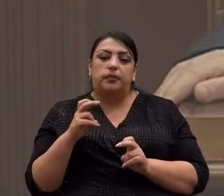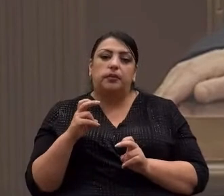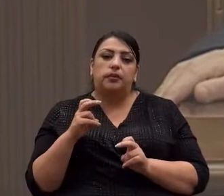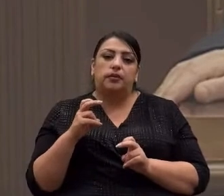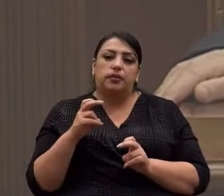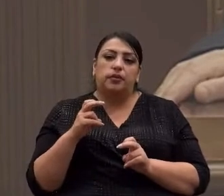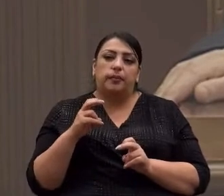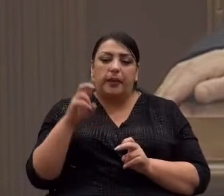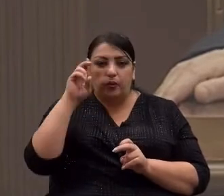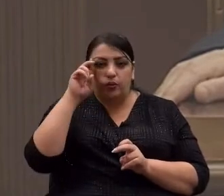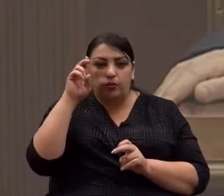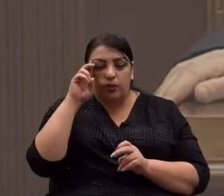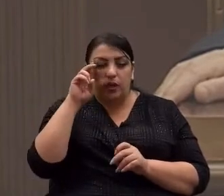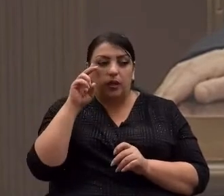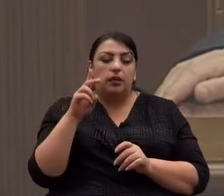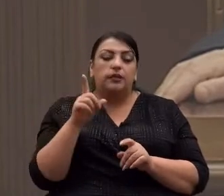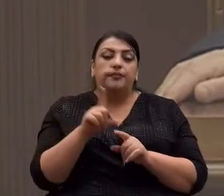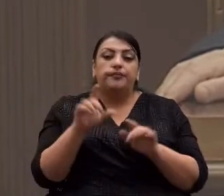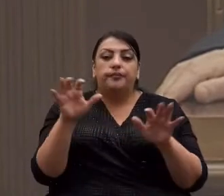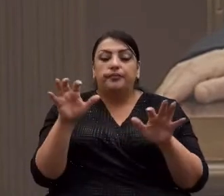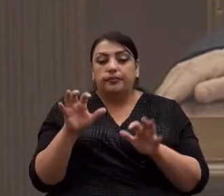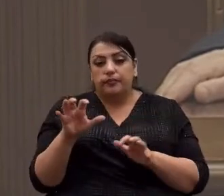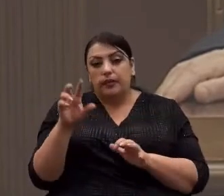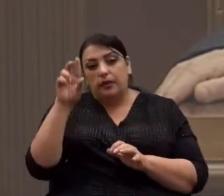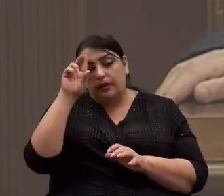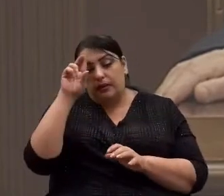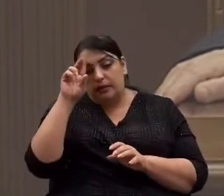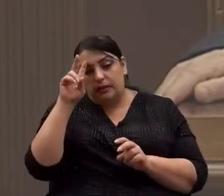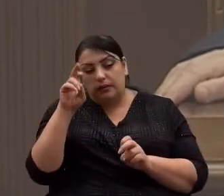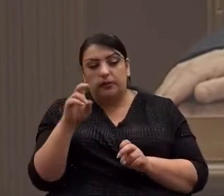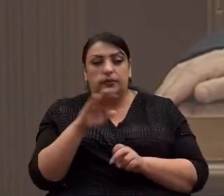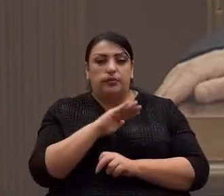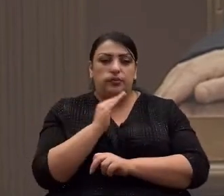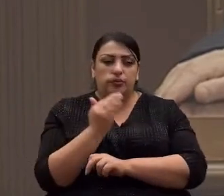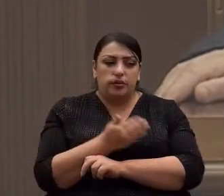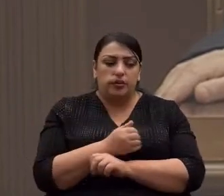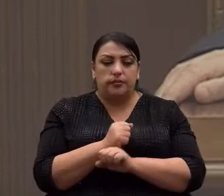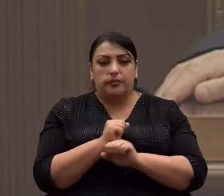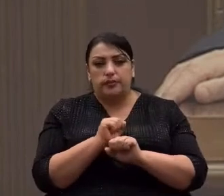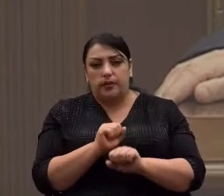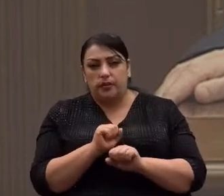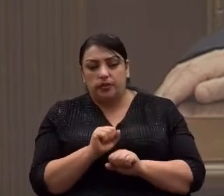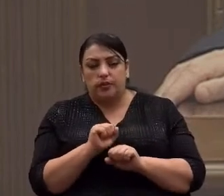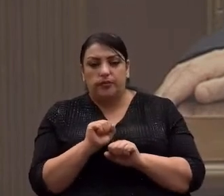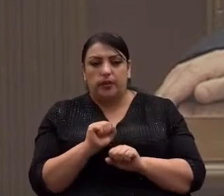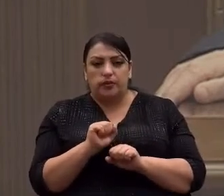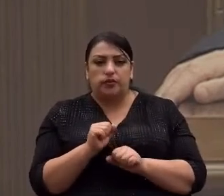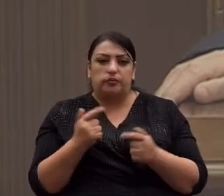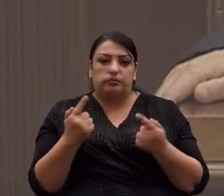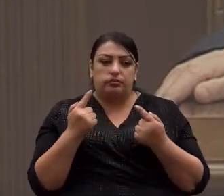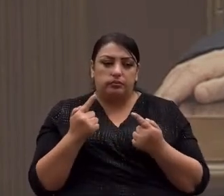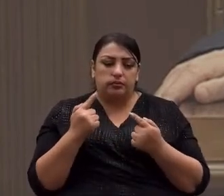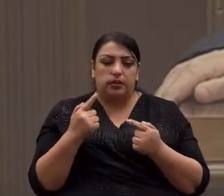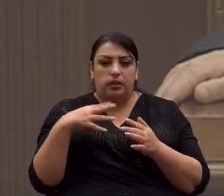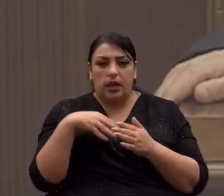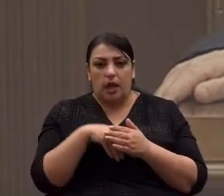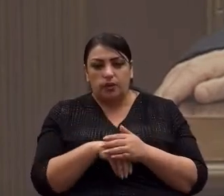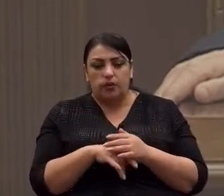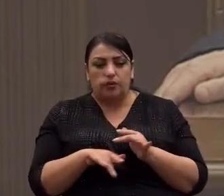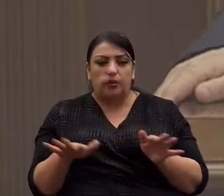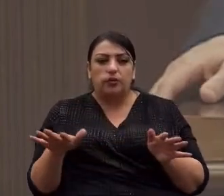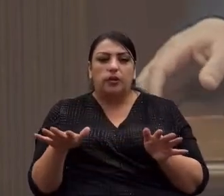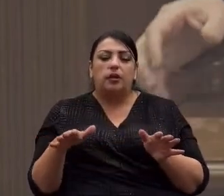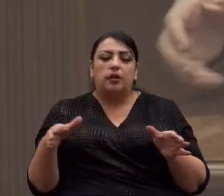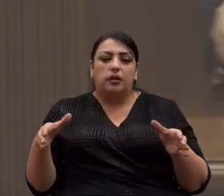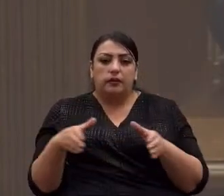անելիքներ։ Հաջորդիվ ունենք օրենքներ էլի վերաբերվում է ուժային բլոկին, պաշտպանության, պաշտպանական գերատեսչությանը, ներքին գործերին,